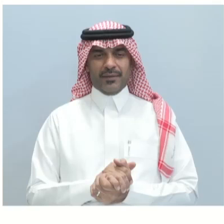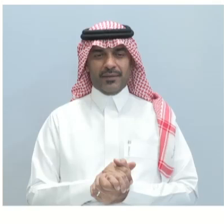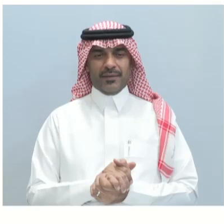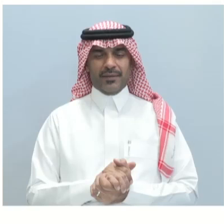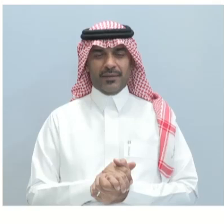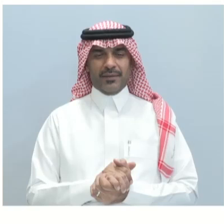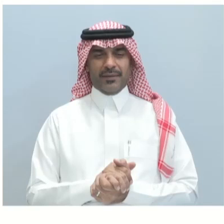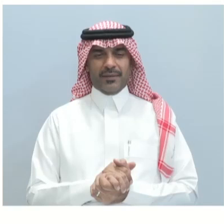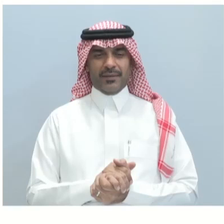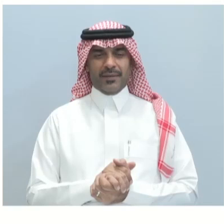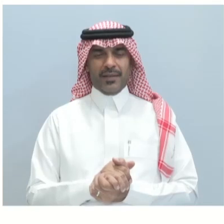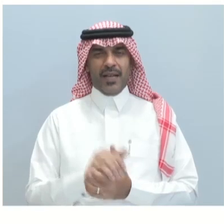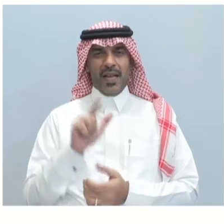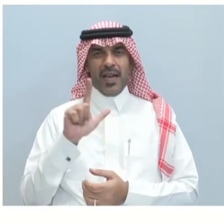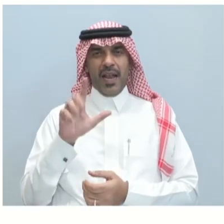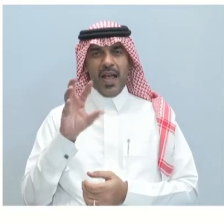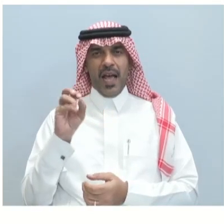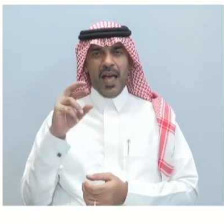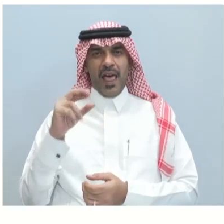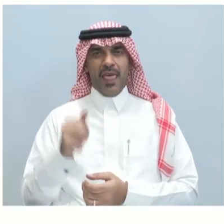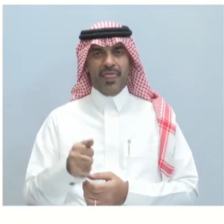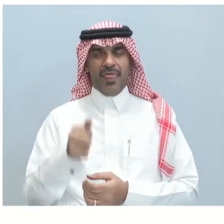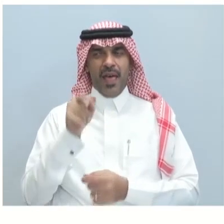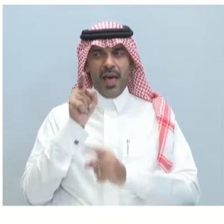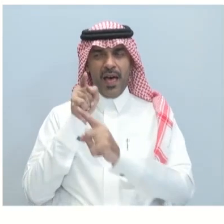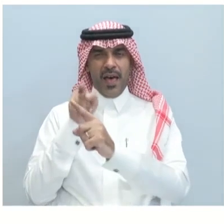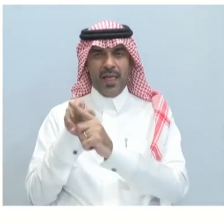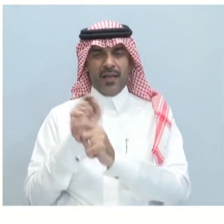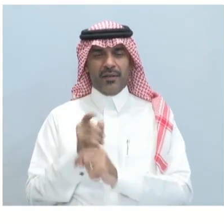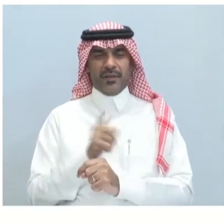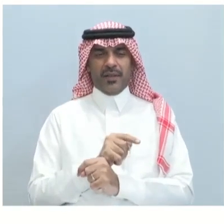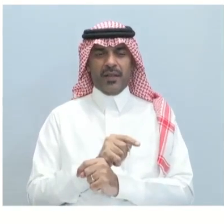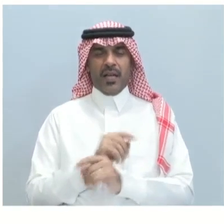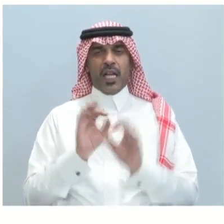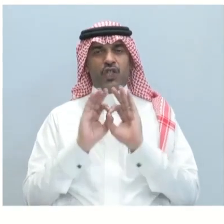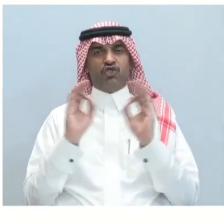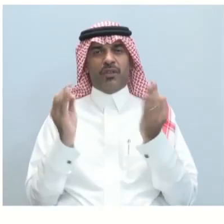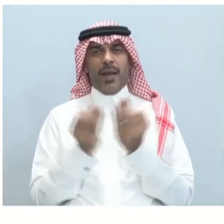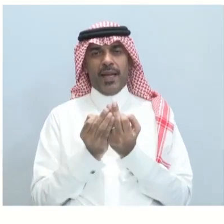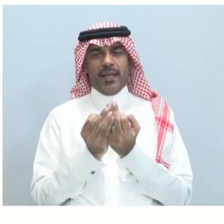يليها الرابع لهذا الخامس الاجتماعي